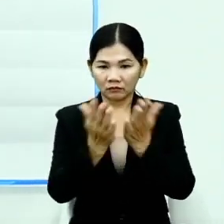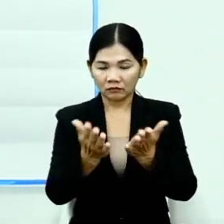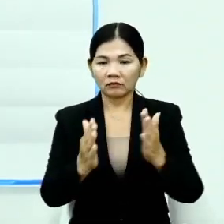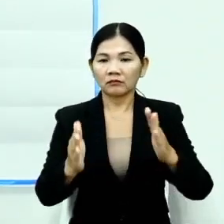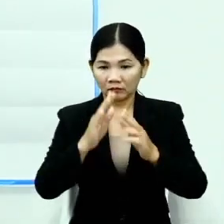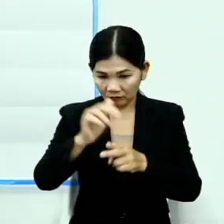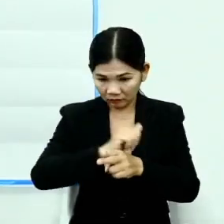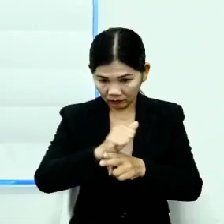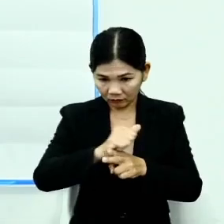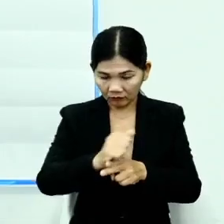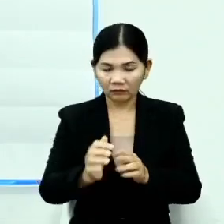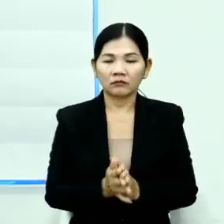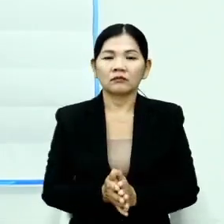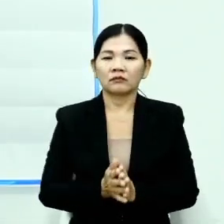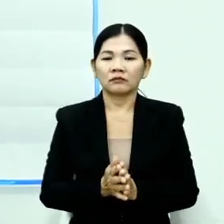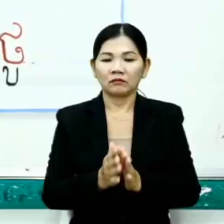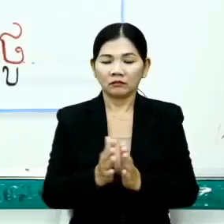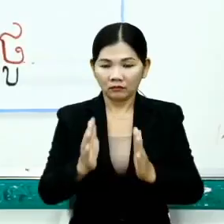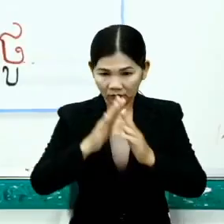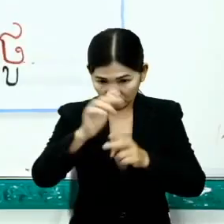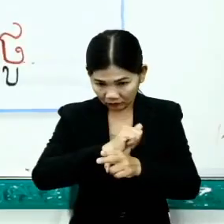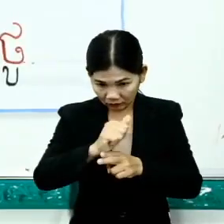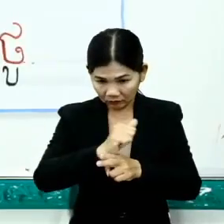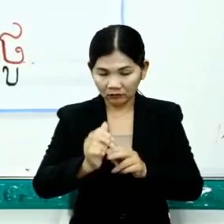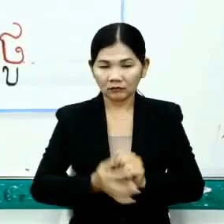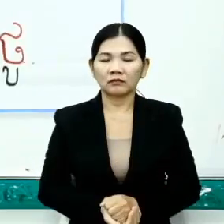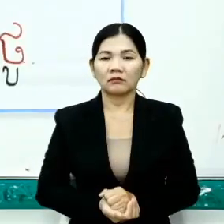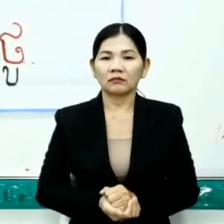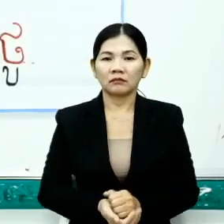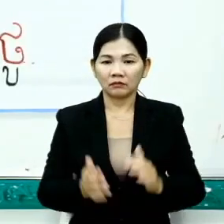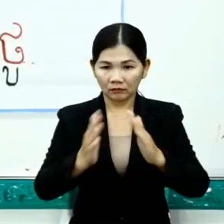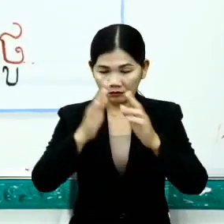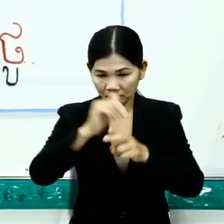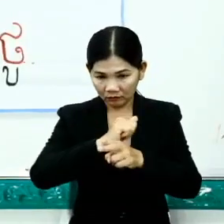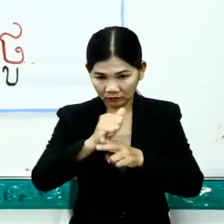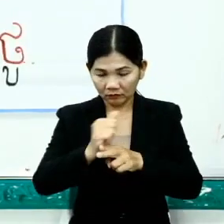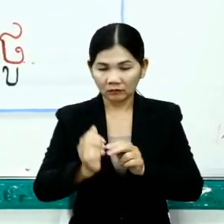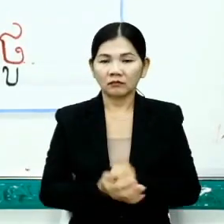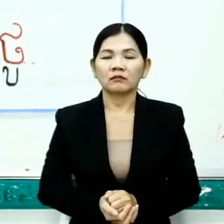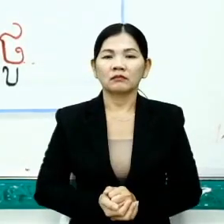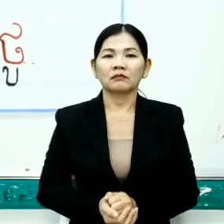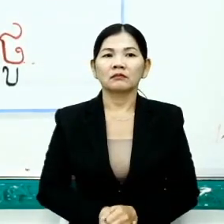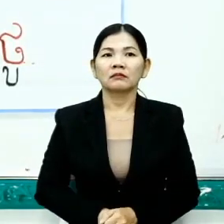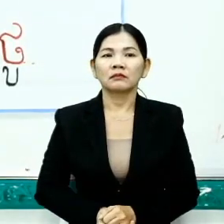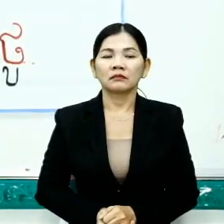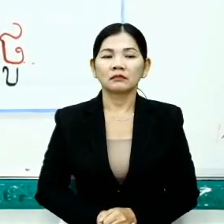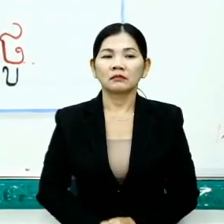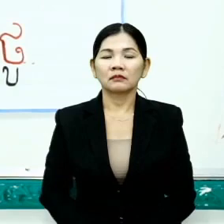កិច្ចការផ្ទះដើម្បីត្រៀមធ្វើកិច្ចការផ្ទះទាំងអស់គ្នាកូនលើកសៀវភៅកិច្ចការផ្ទះរបស់កូនឡើង